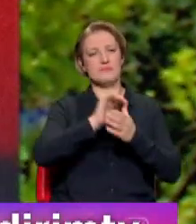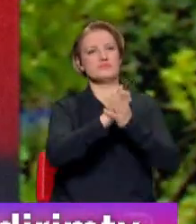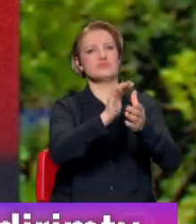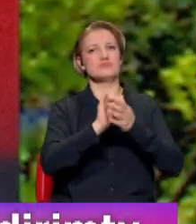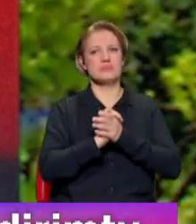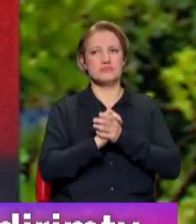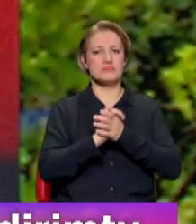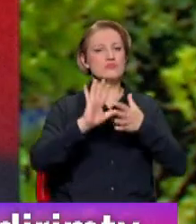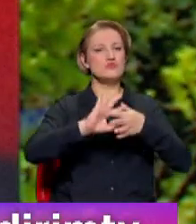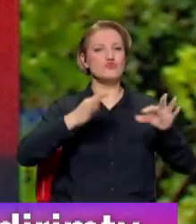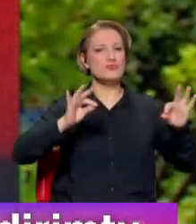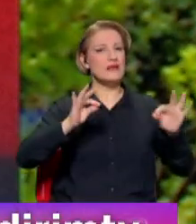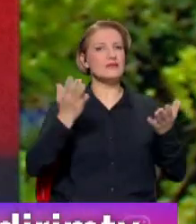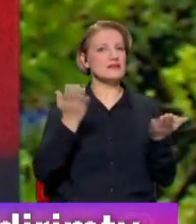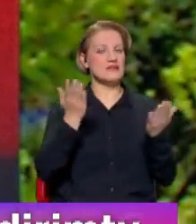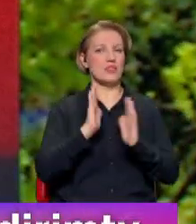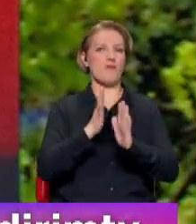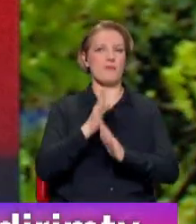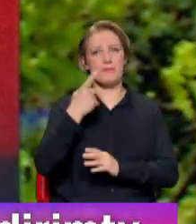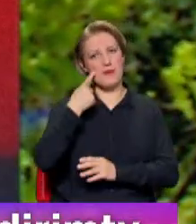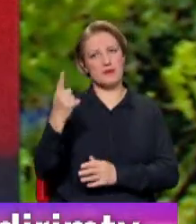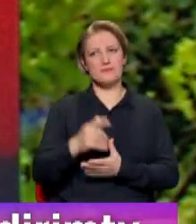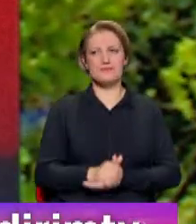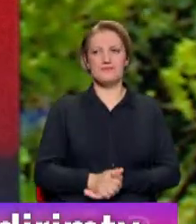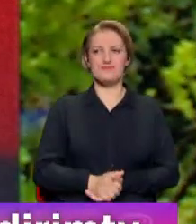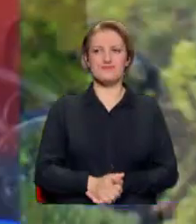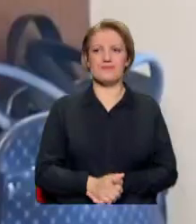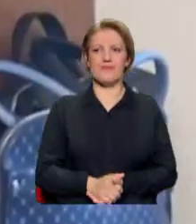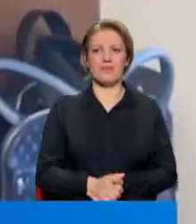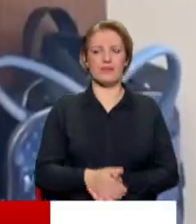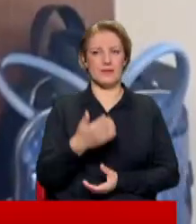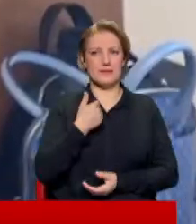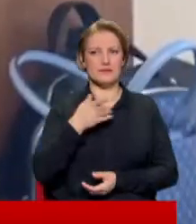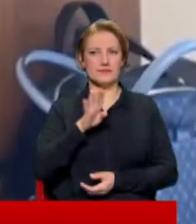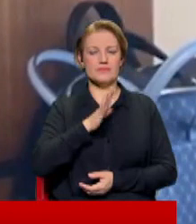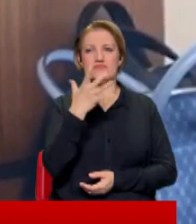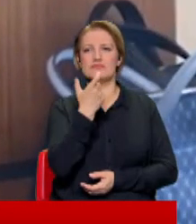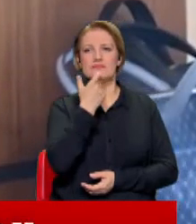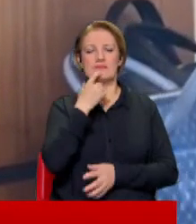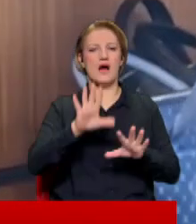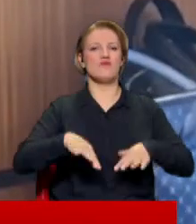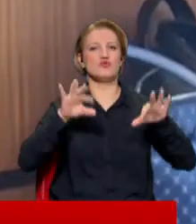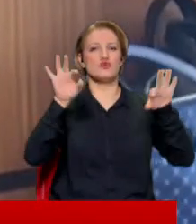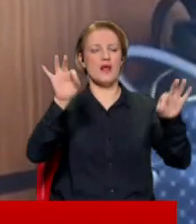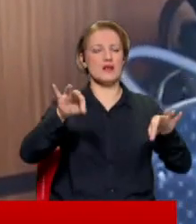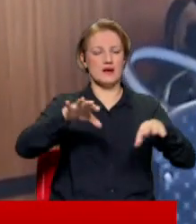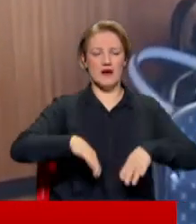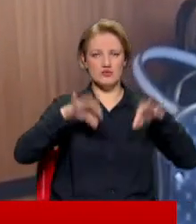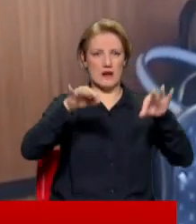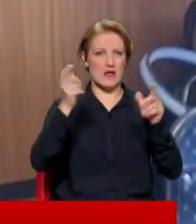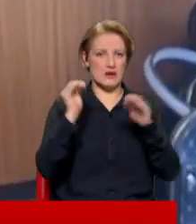ve sözlerine bakın nasıl devam etti. Benim de oğlum 5 yıldır Avustralya'da